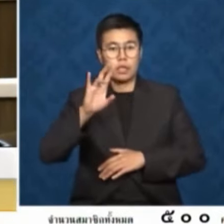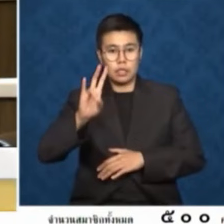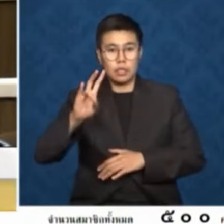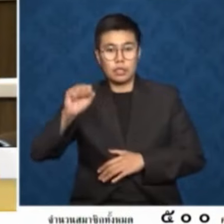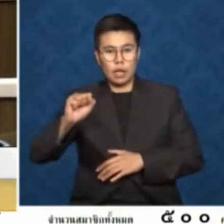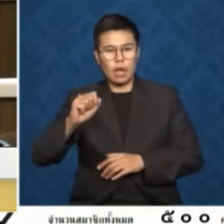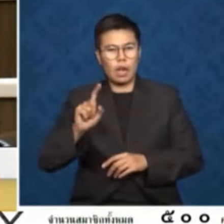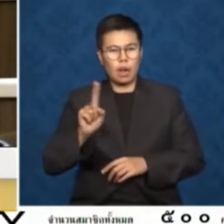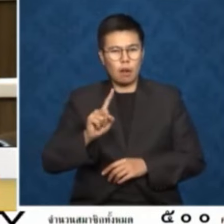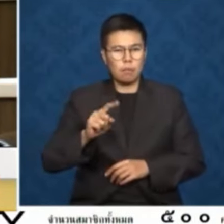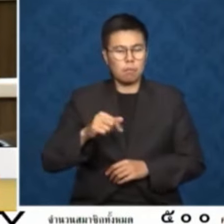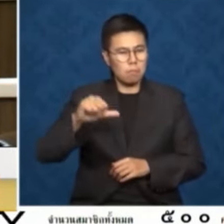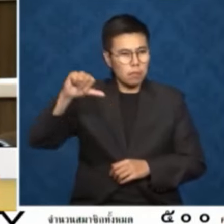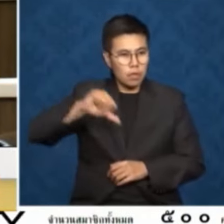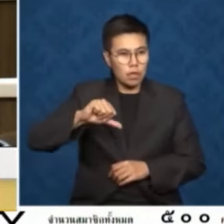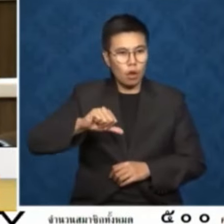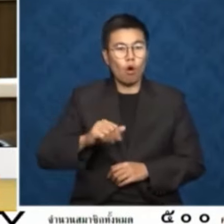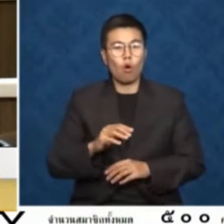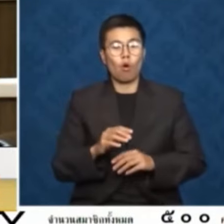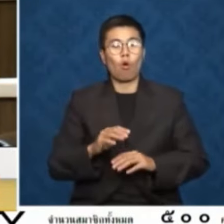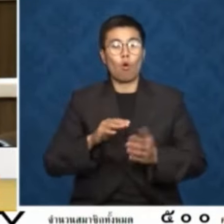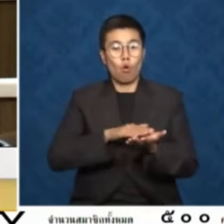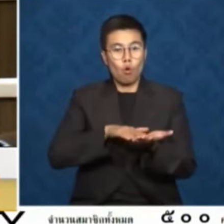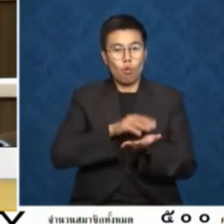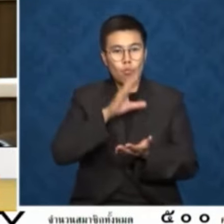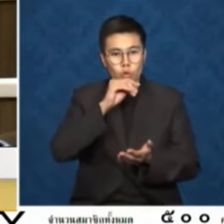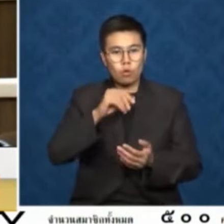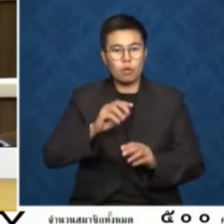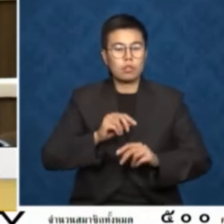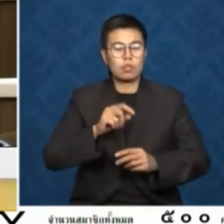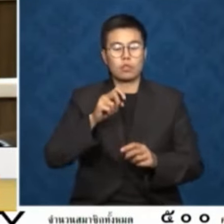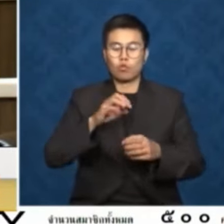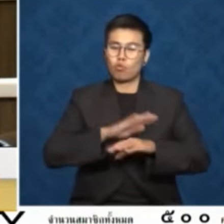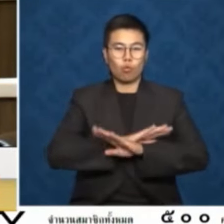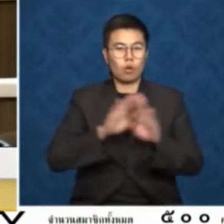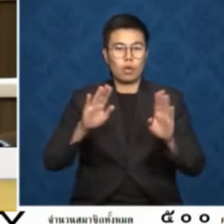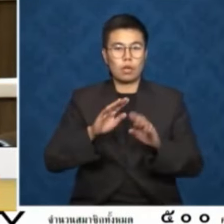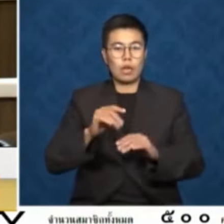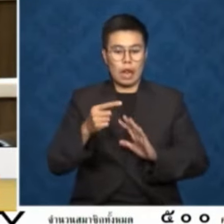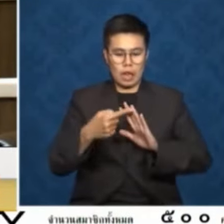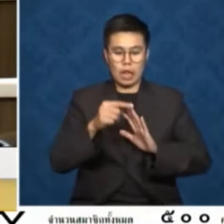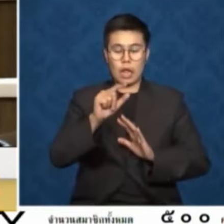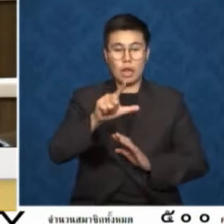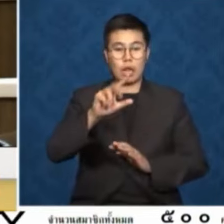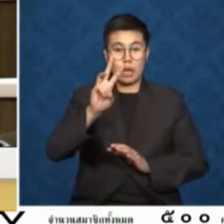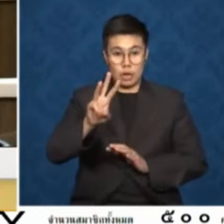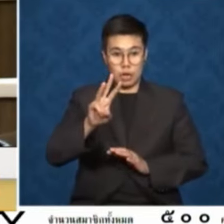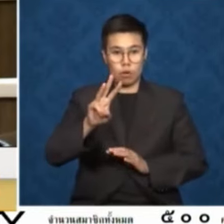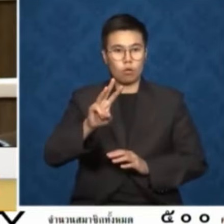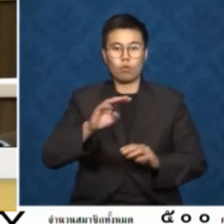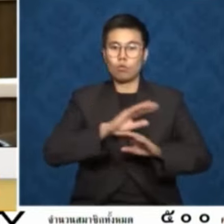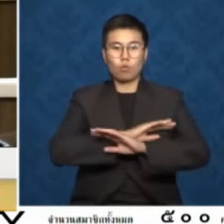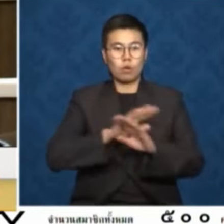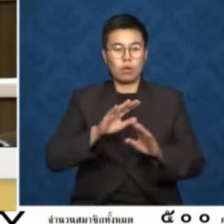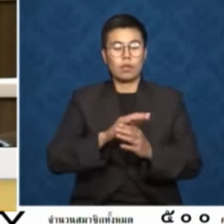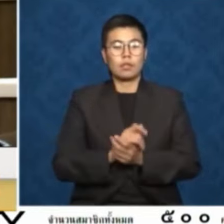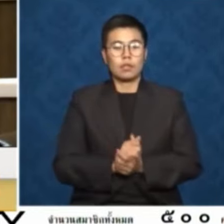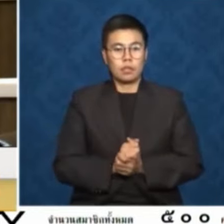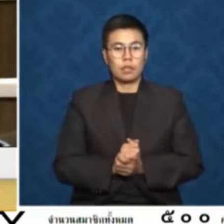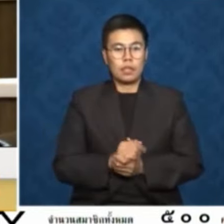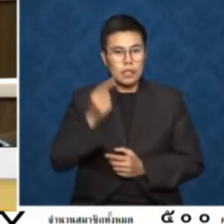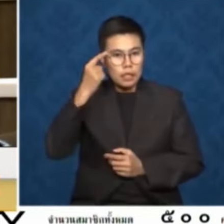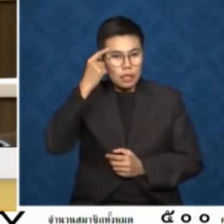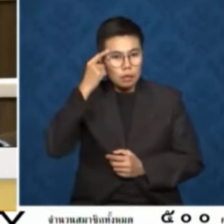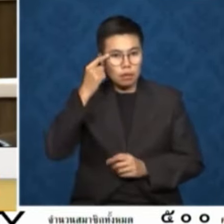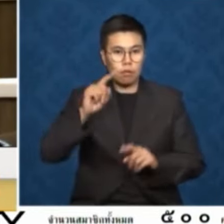ล่ะครับท่านประธานขออนุญาตถอนคำพูดก็ได้ครับว่าเลวครับหรือเพียงว่าท่านต้องการทำลายความคิดเห็นต่